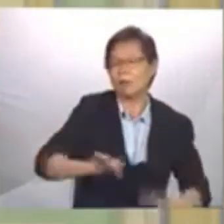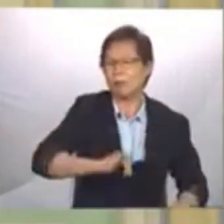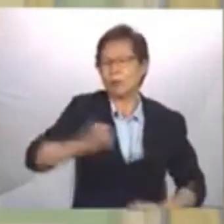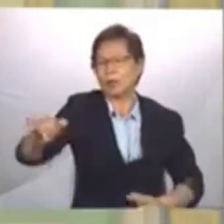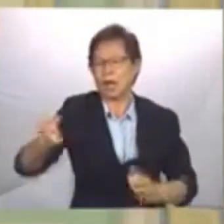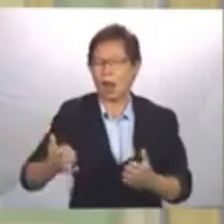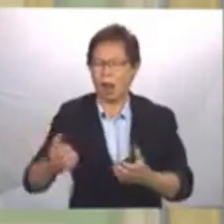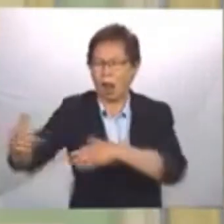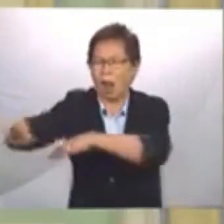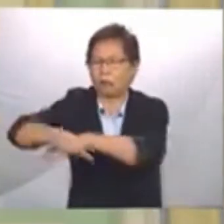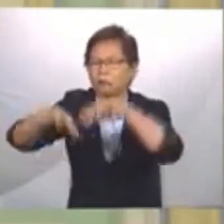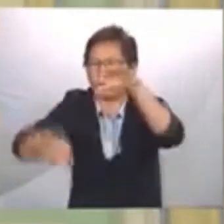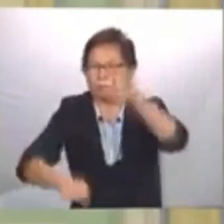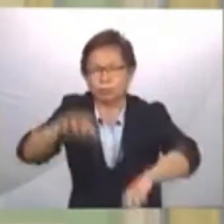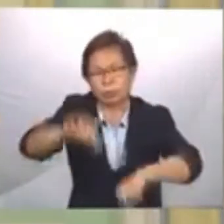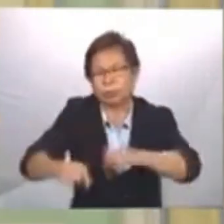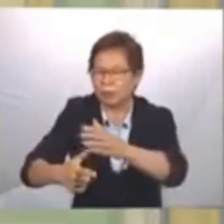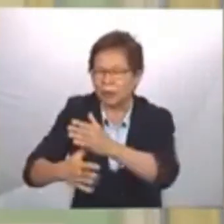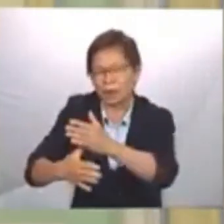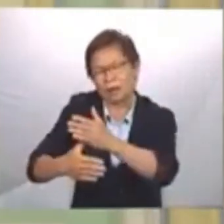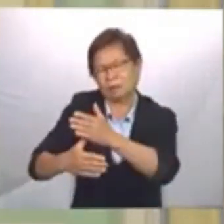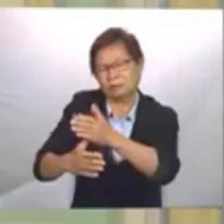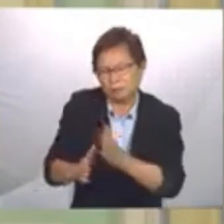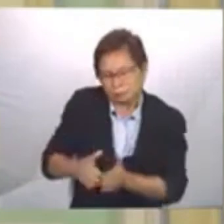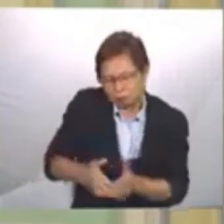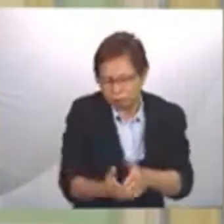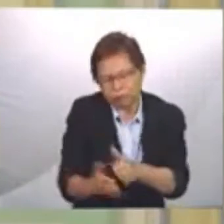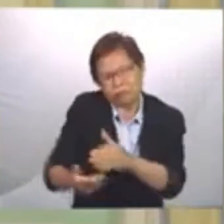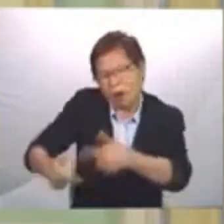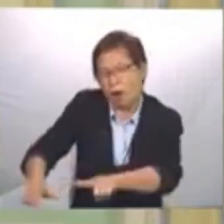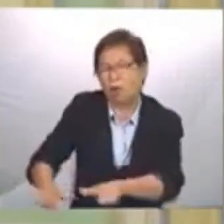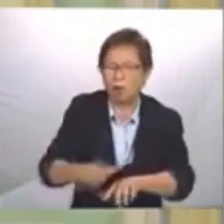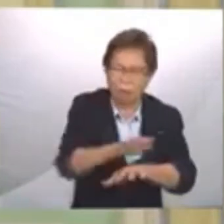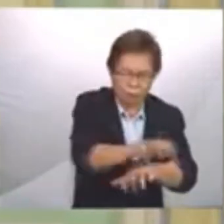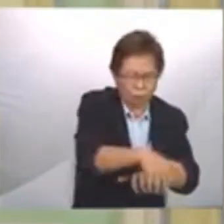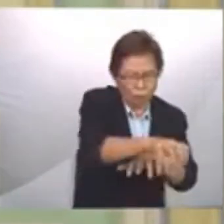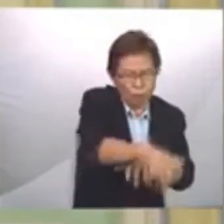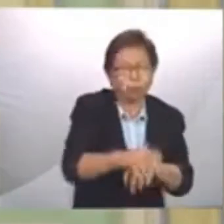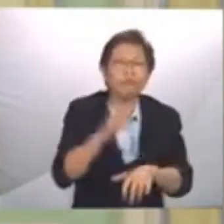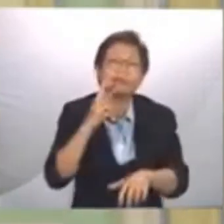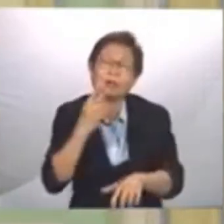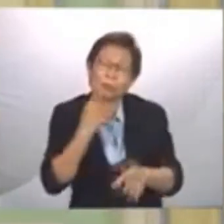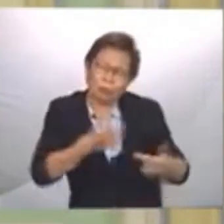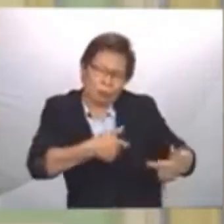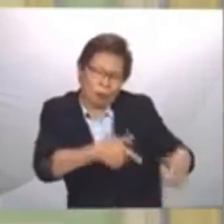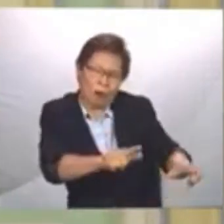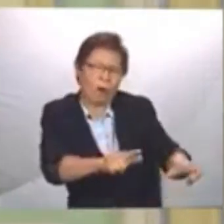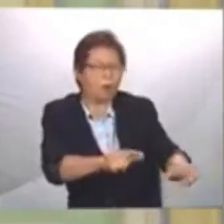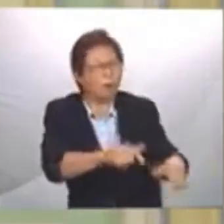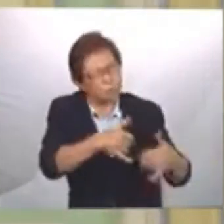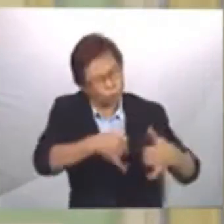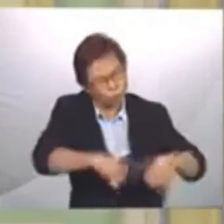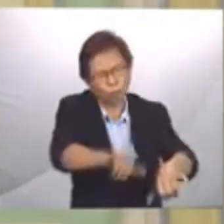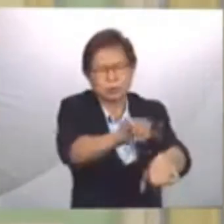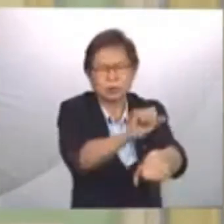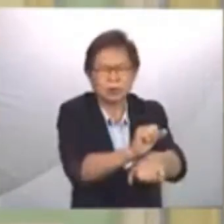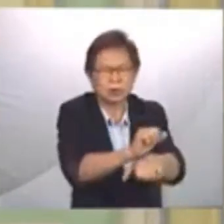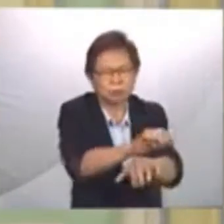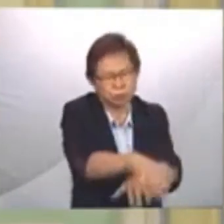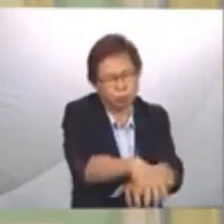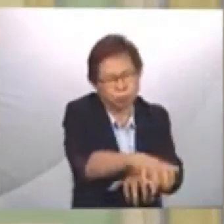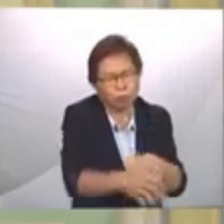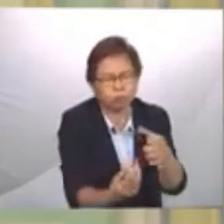laut untuk menangkap ikan. Pekebun-pekebun sayur juga dibenarkan untuk meneruskan kerja